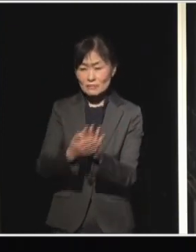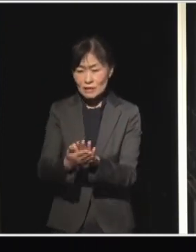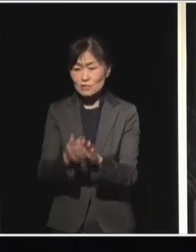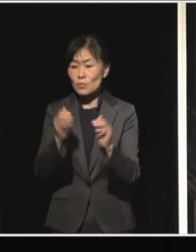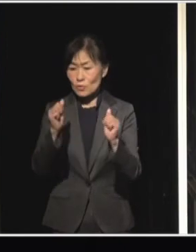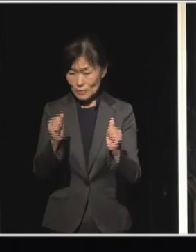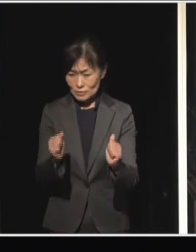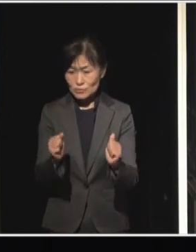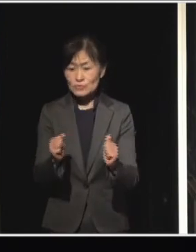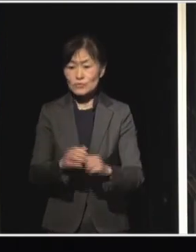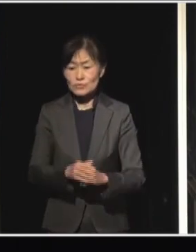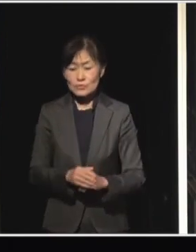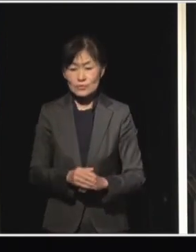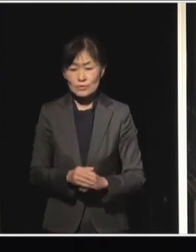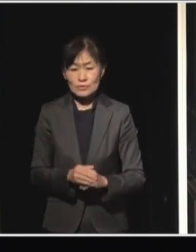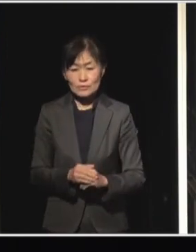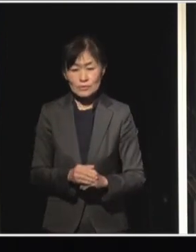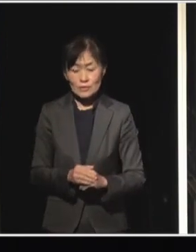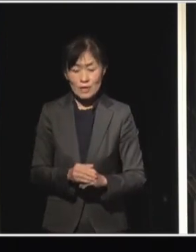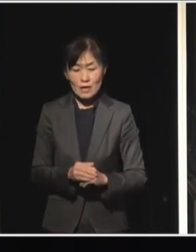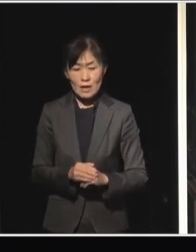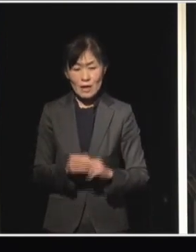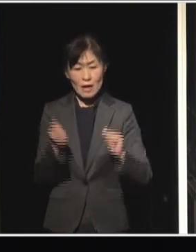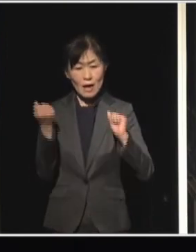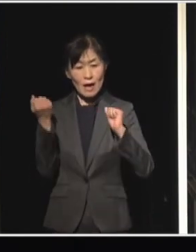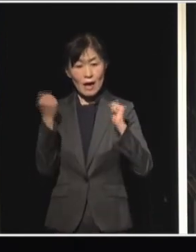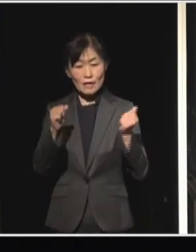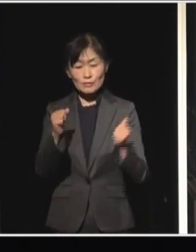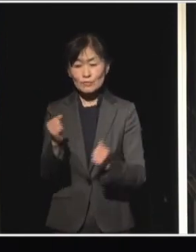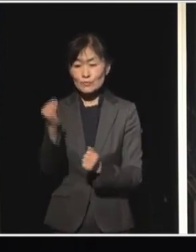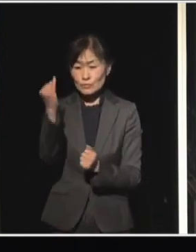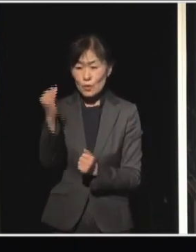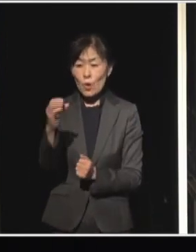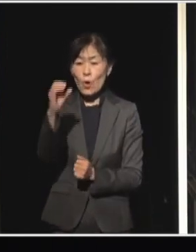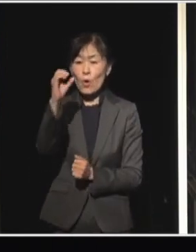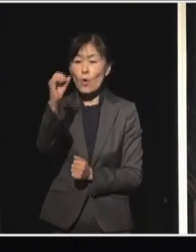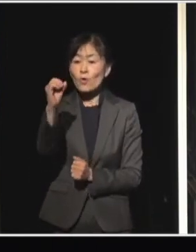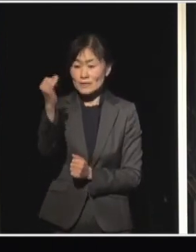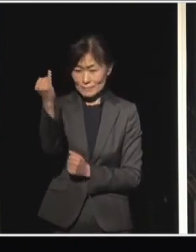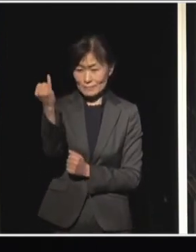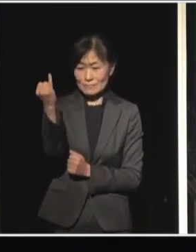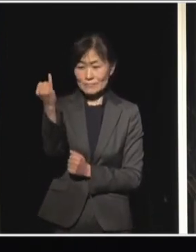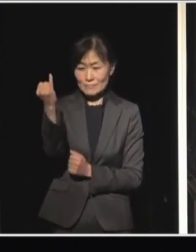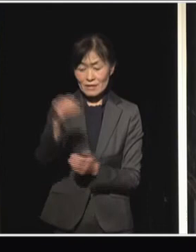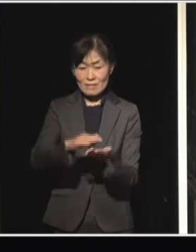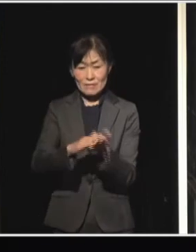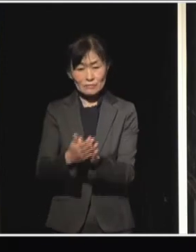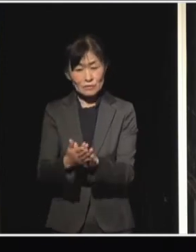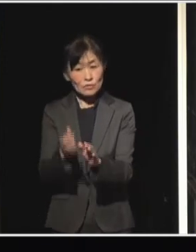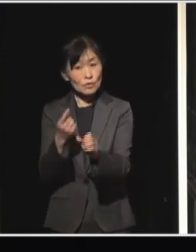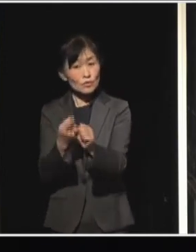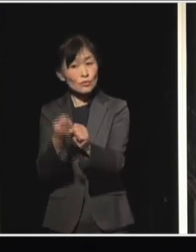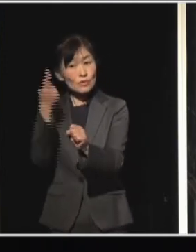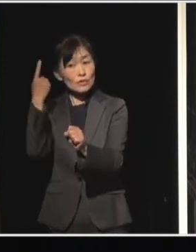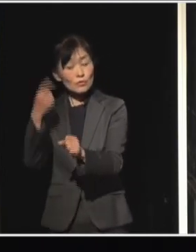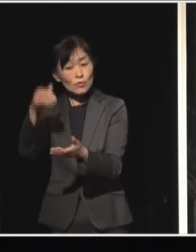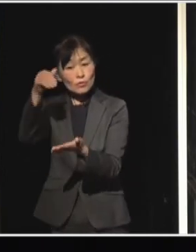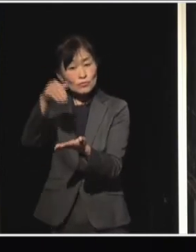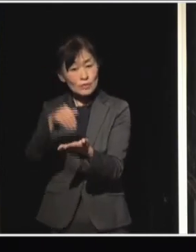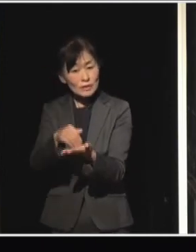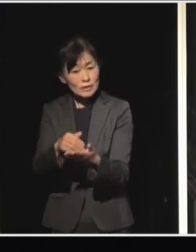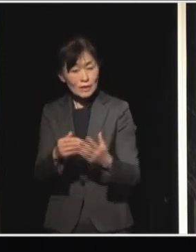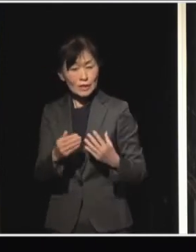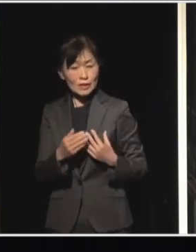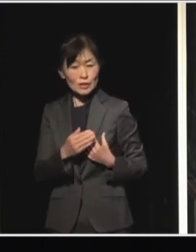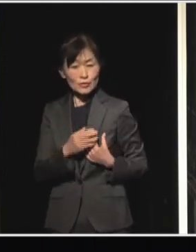ますhi no さんが肺炎で死亡セット大澤去年のシュエにですね初期の乳がんの手術を